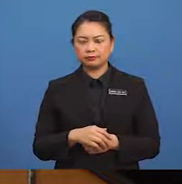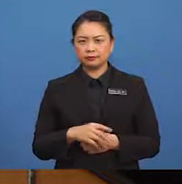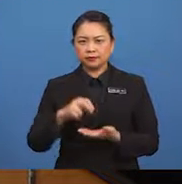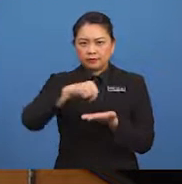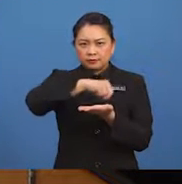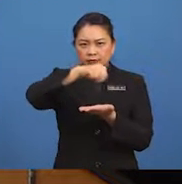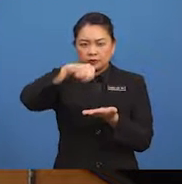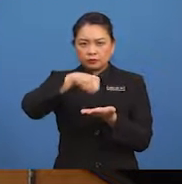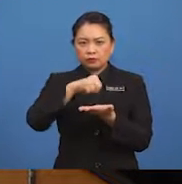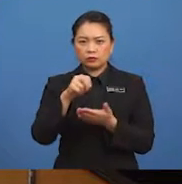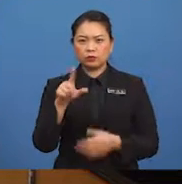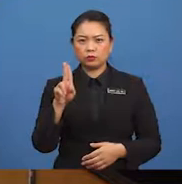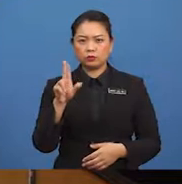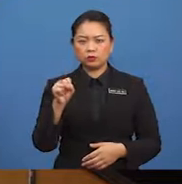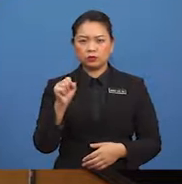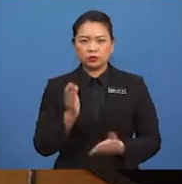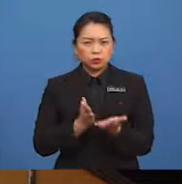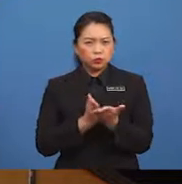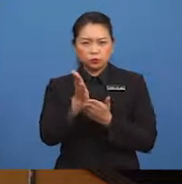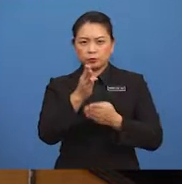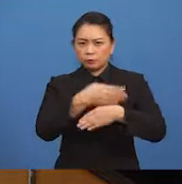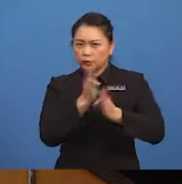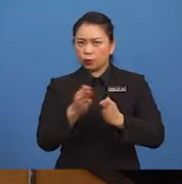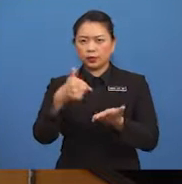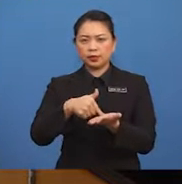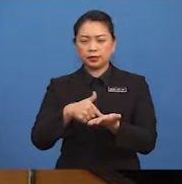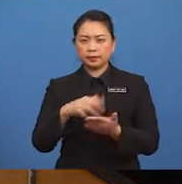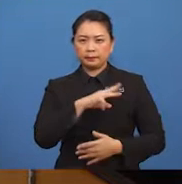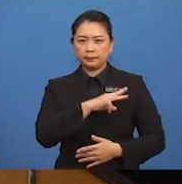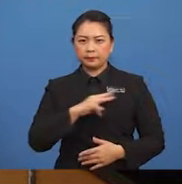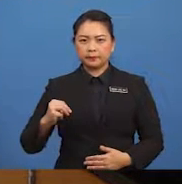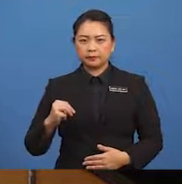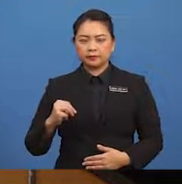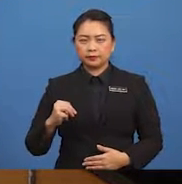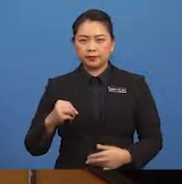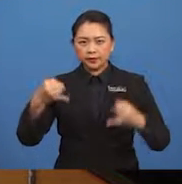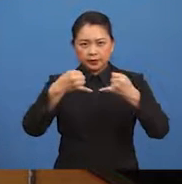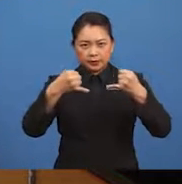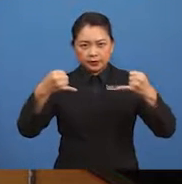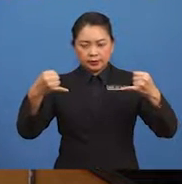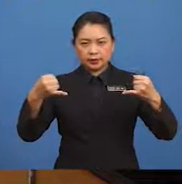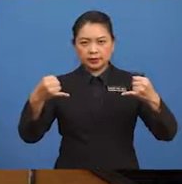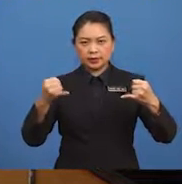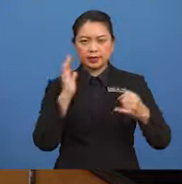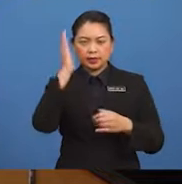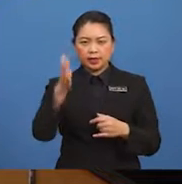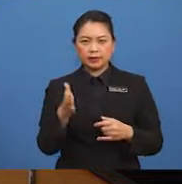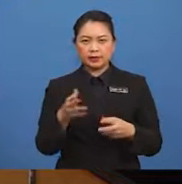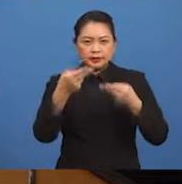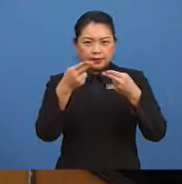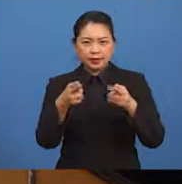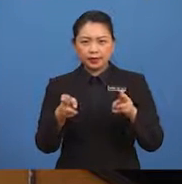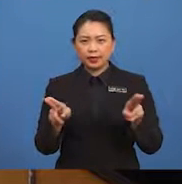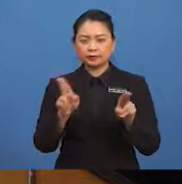Nukleolus turut terbentuk semula. Manakala, gentian gelendong akan